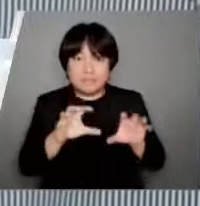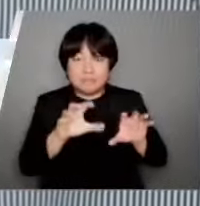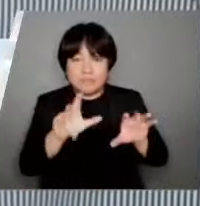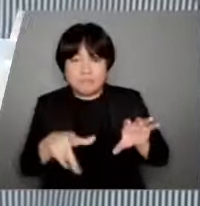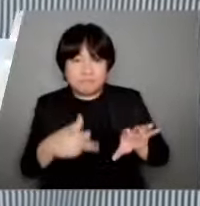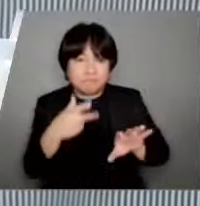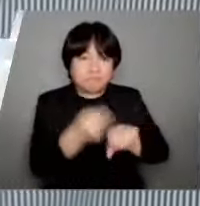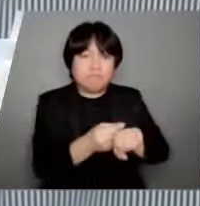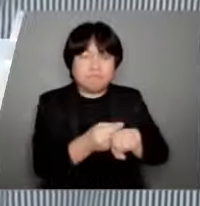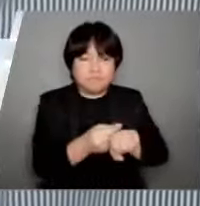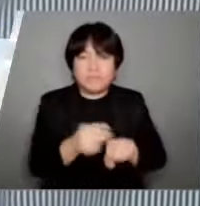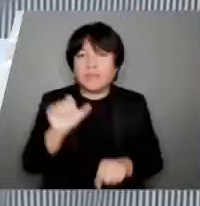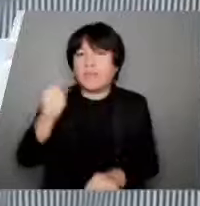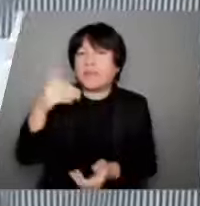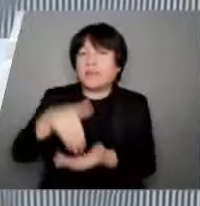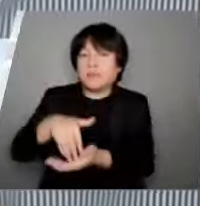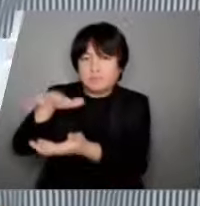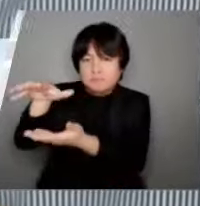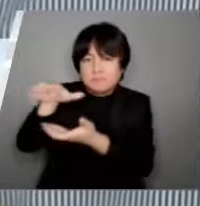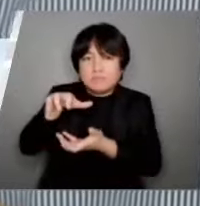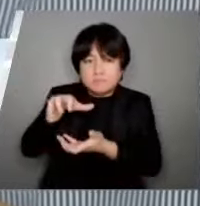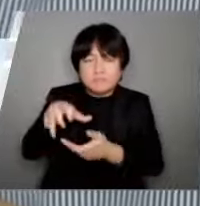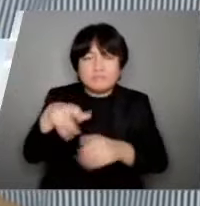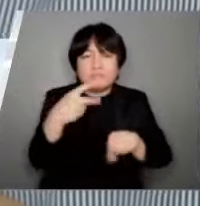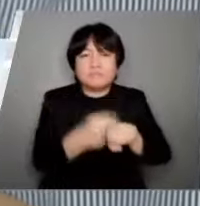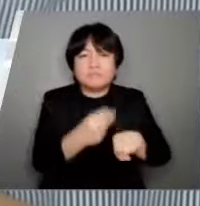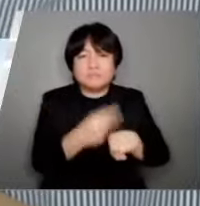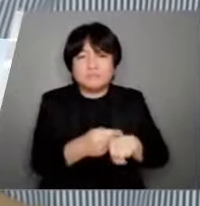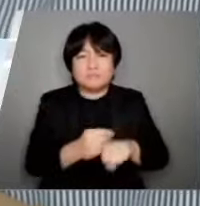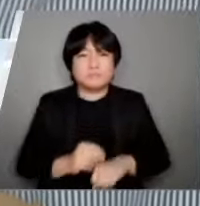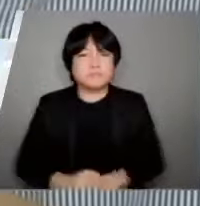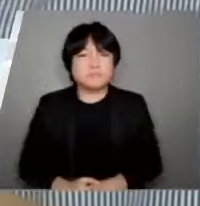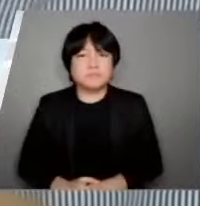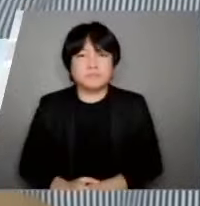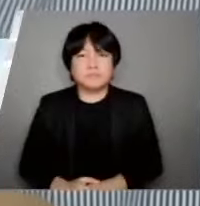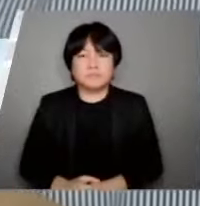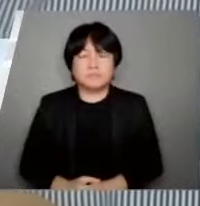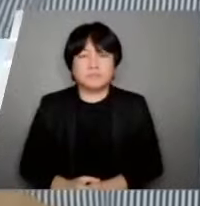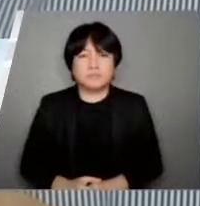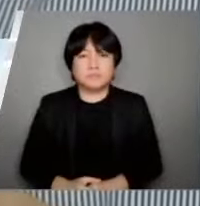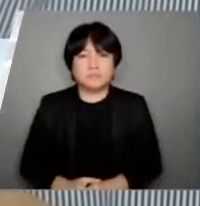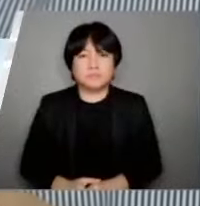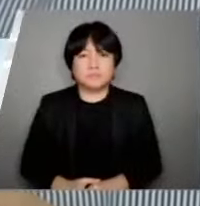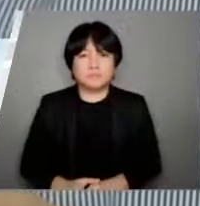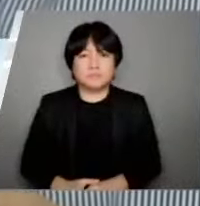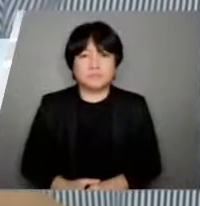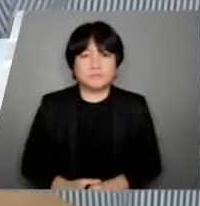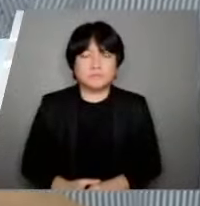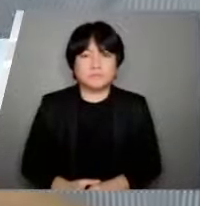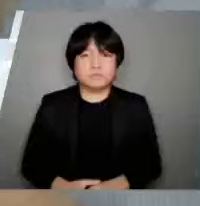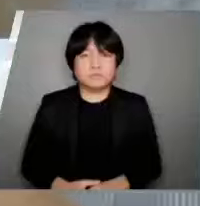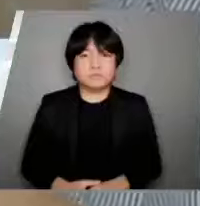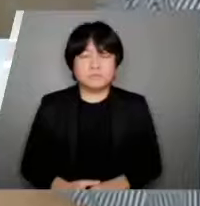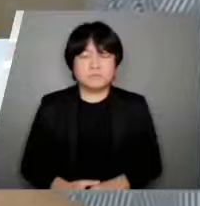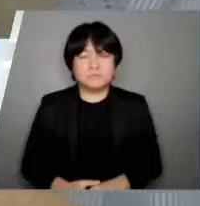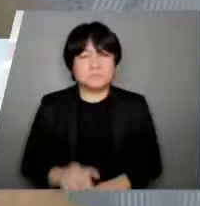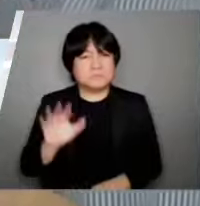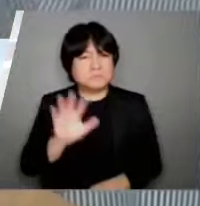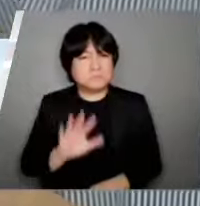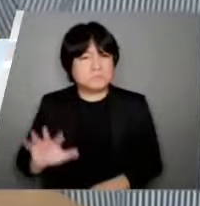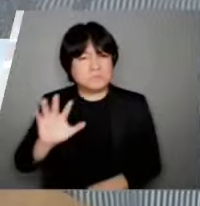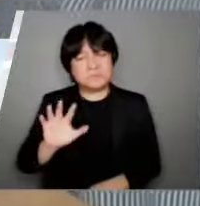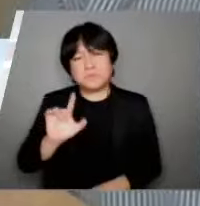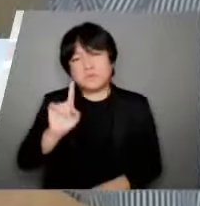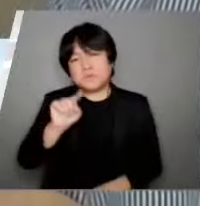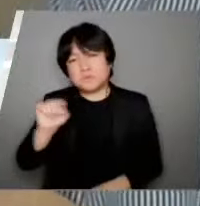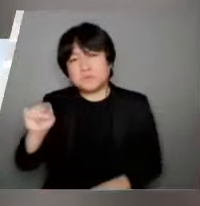doses, it's too small for the whole, pero kung maka-isolate tayo ng isa, dalawa, tatlong barangay, I think